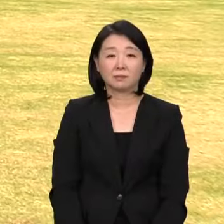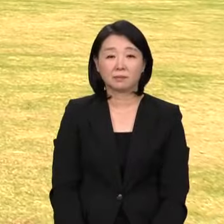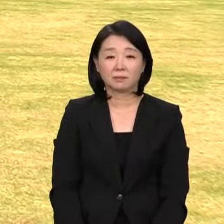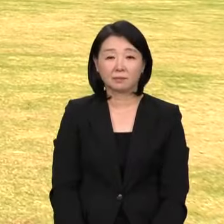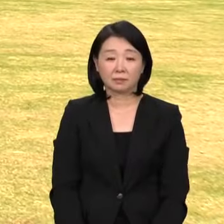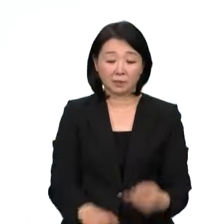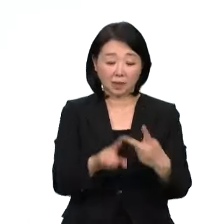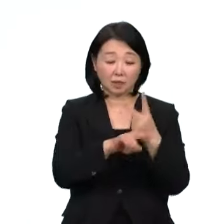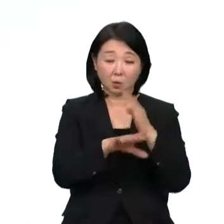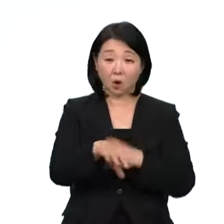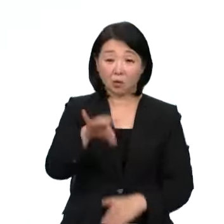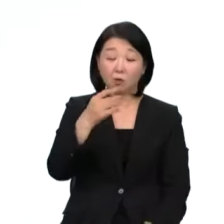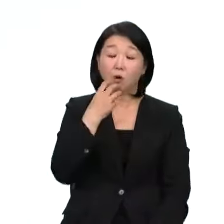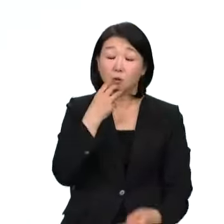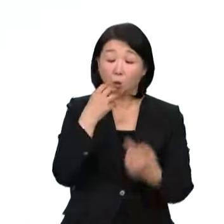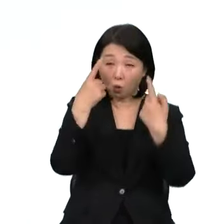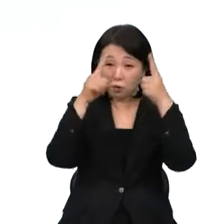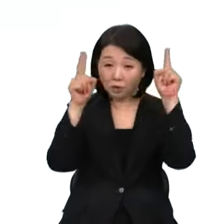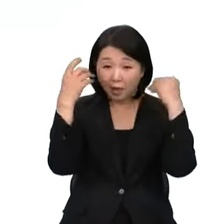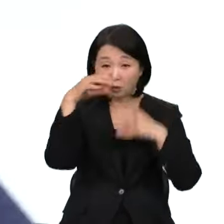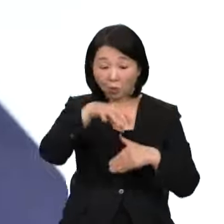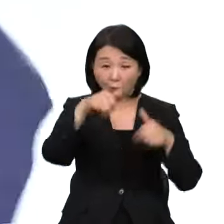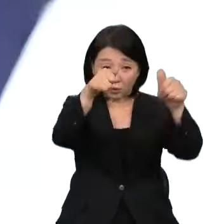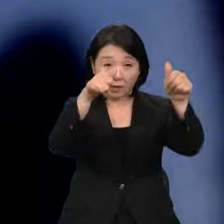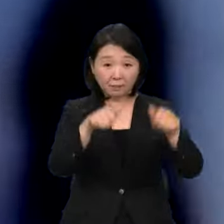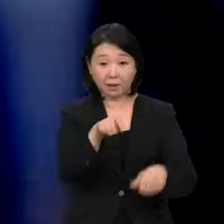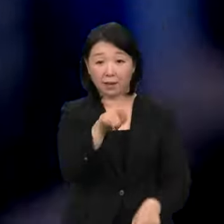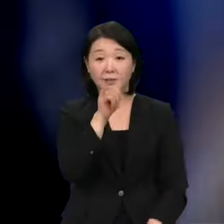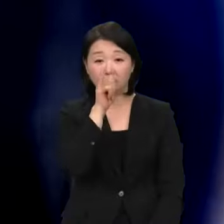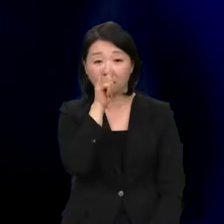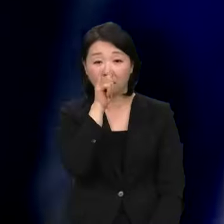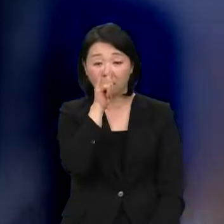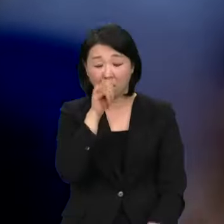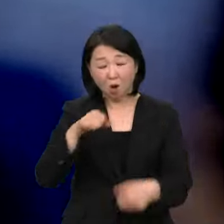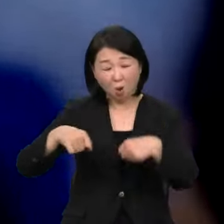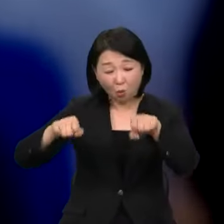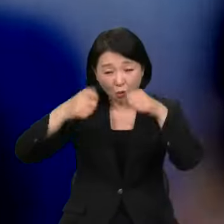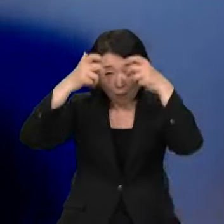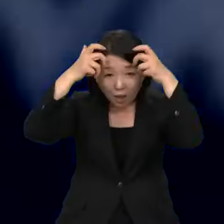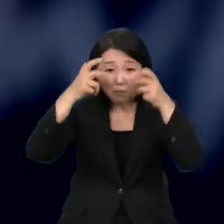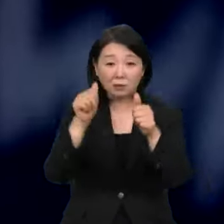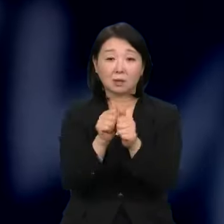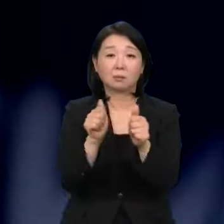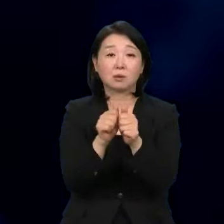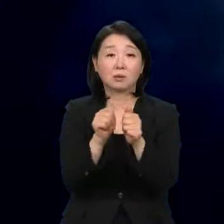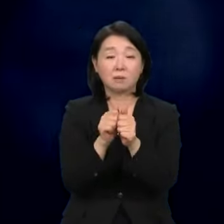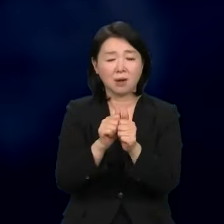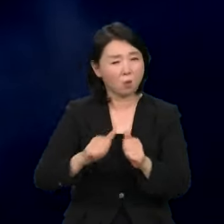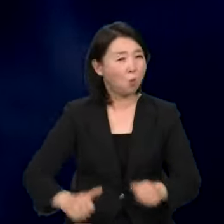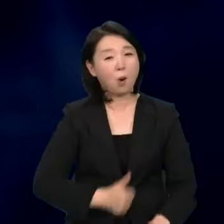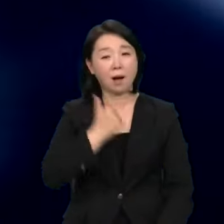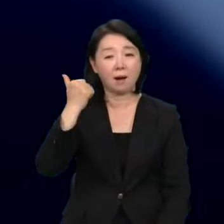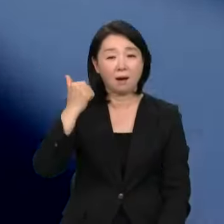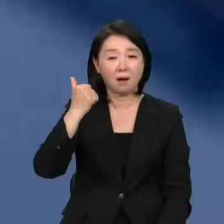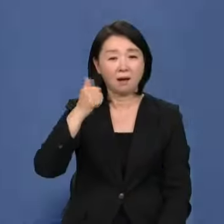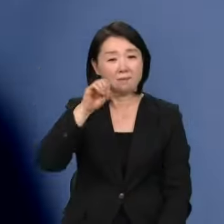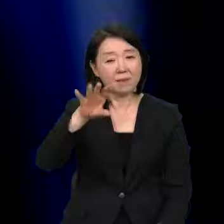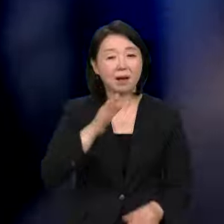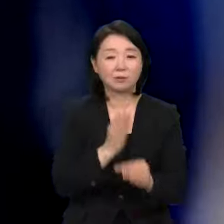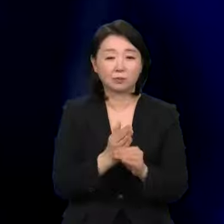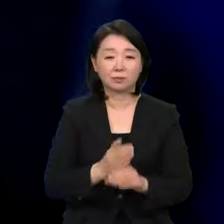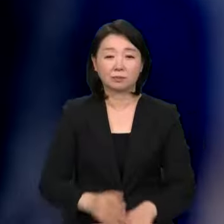지난 2월 초 서울대 관악 캠퍼스 게시판 앞입니다. 오토바이 헬멧을 쓴 남성이 잔뜩 화가 난 표정으로 말을